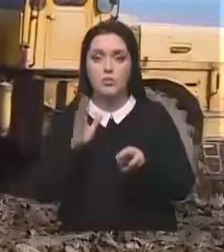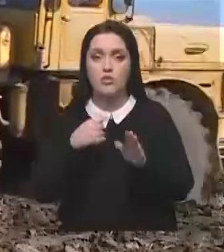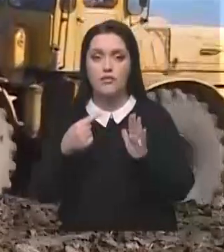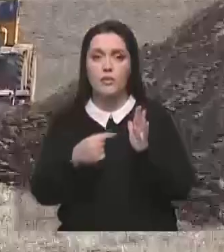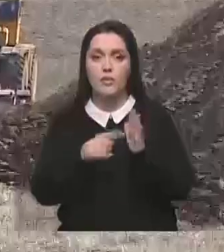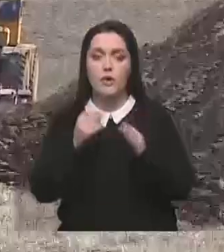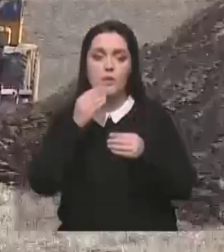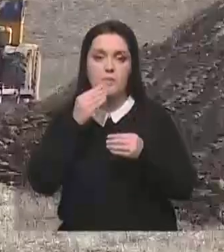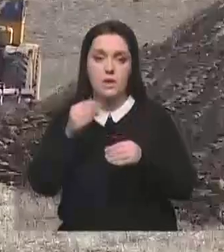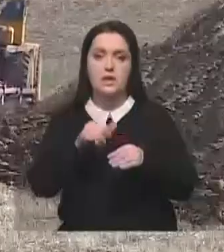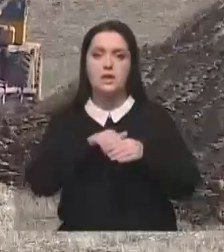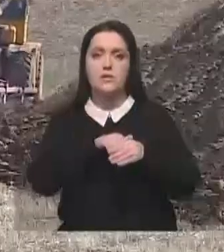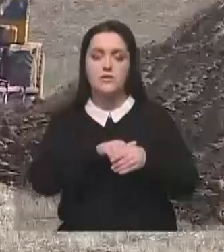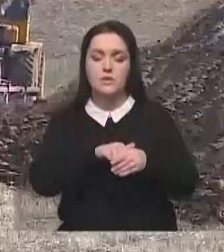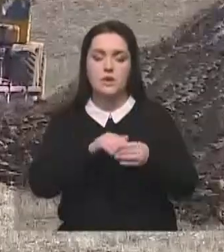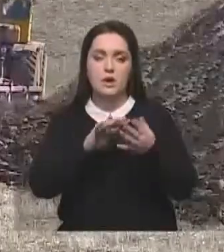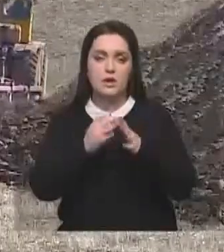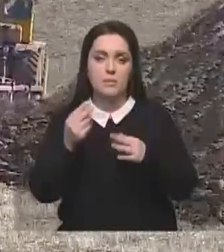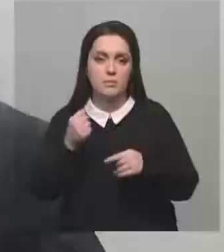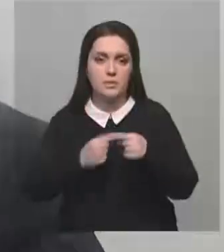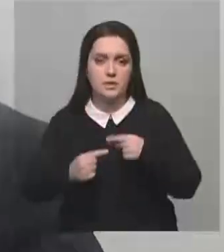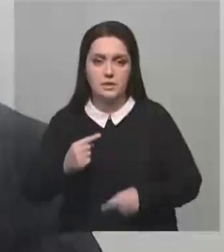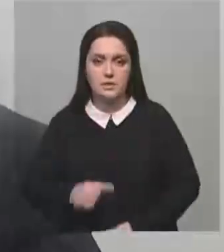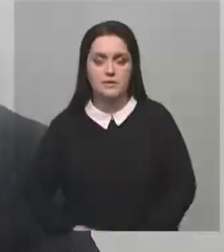как привлечь инвестиции в агробизнес.